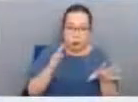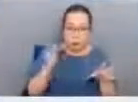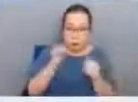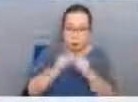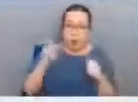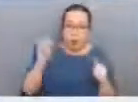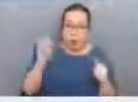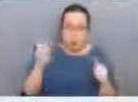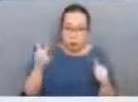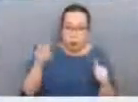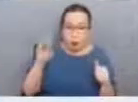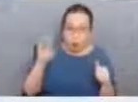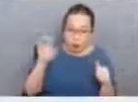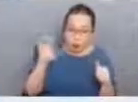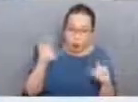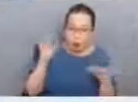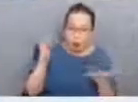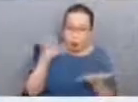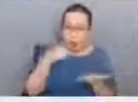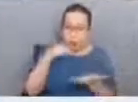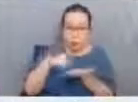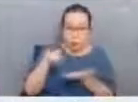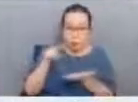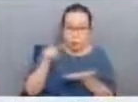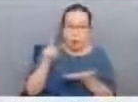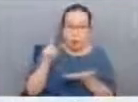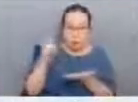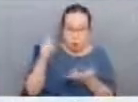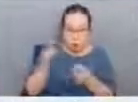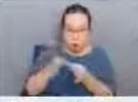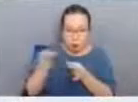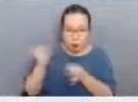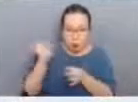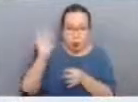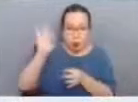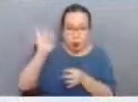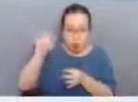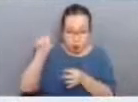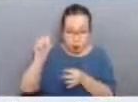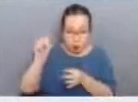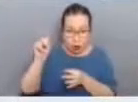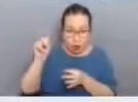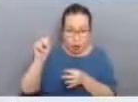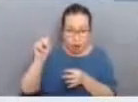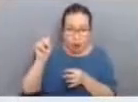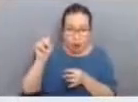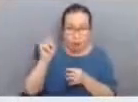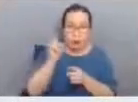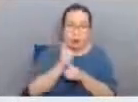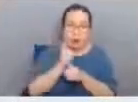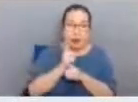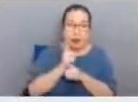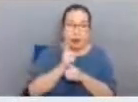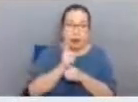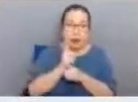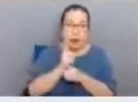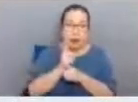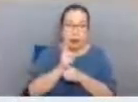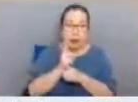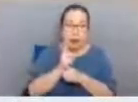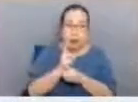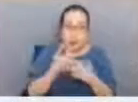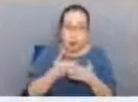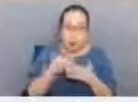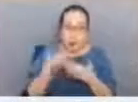nila. Yun po ang gagawin ng GSIS para hindi talaga po mahirapan yung miyembro ng GSIS.